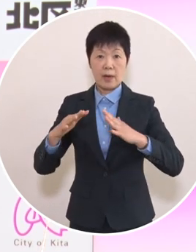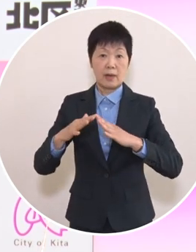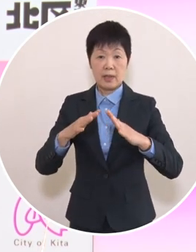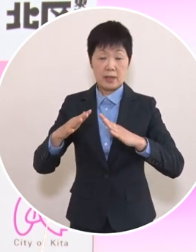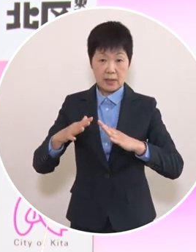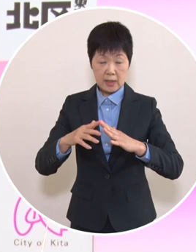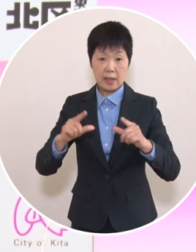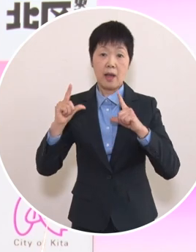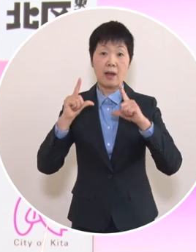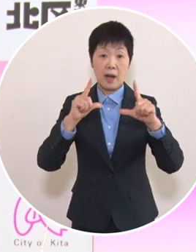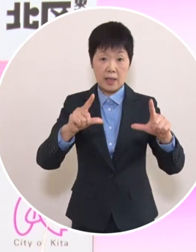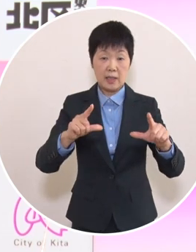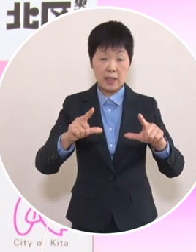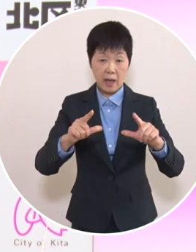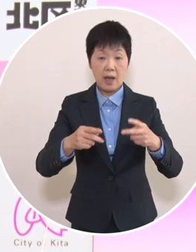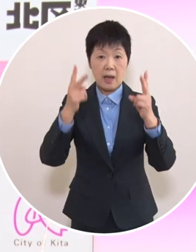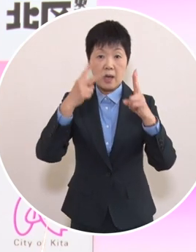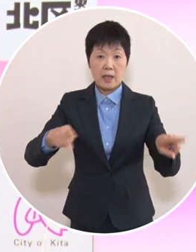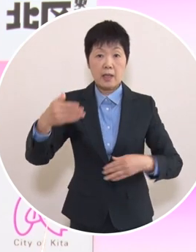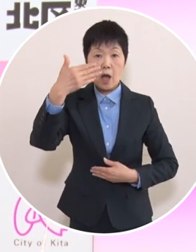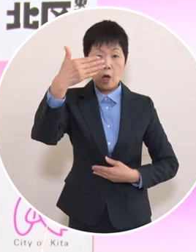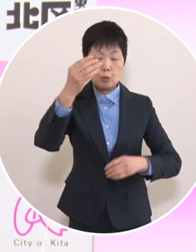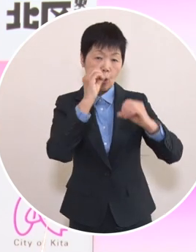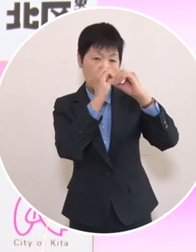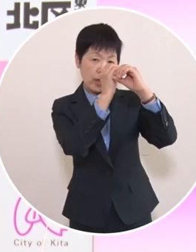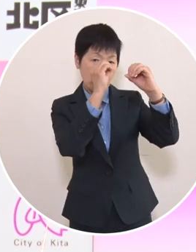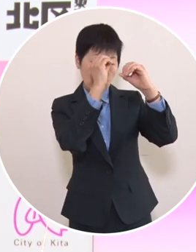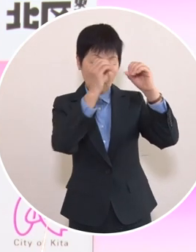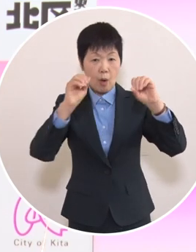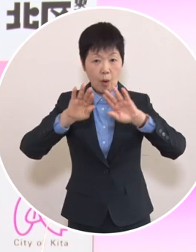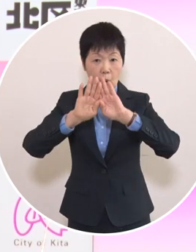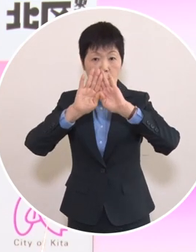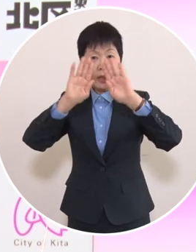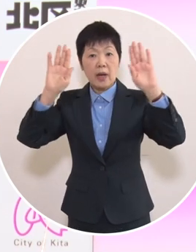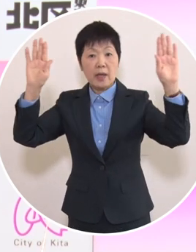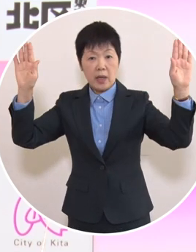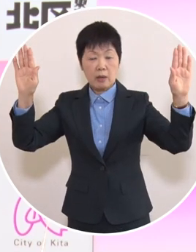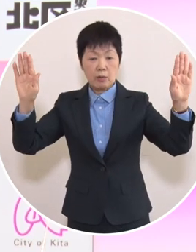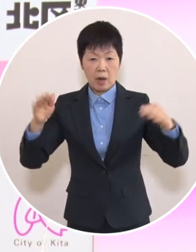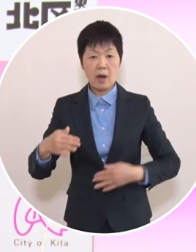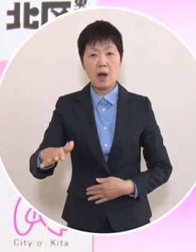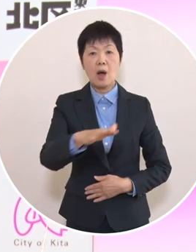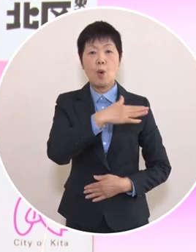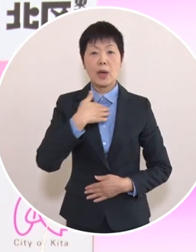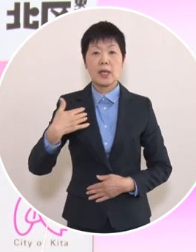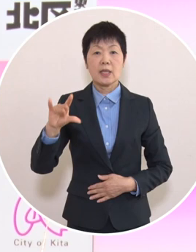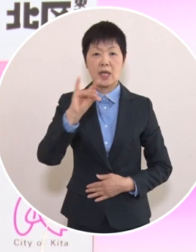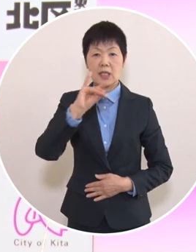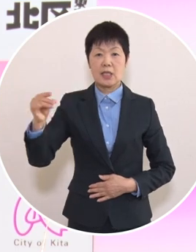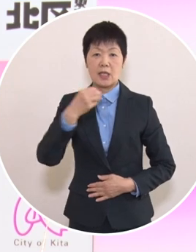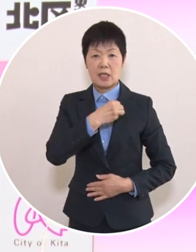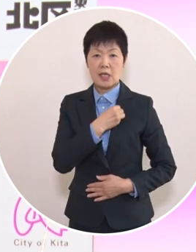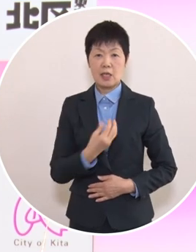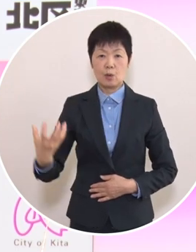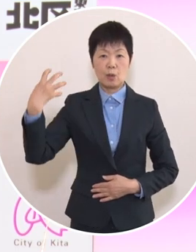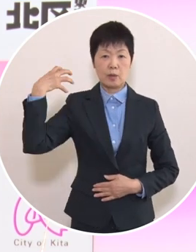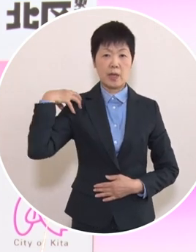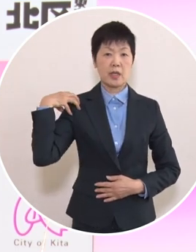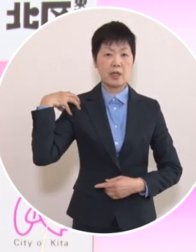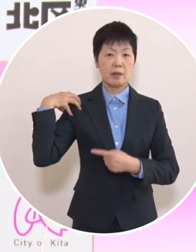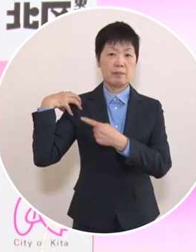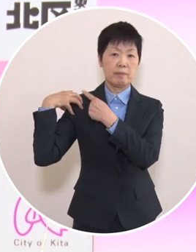を切り開いていくことが私たち区議会議員の責務であると決意を新たにしているところ